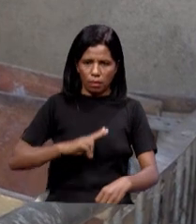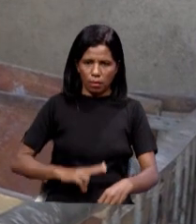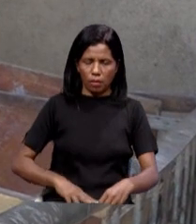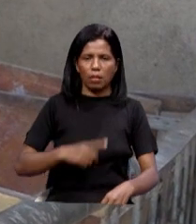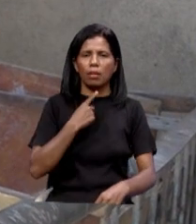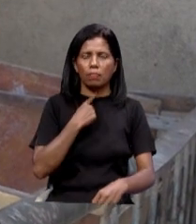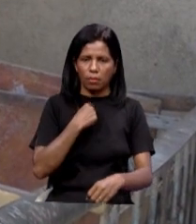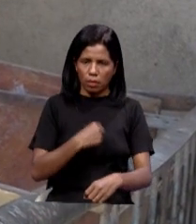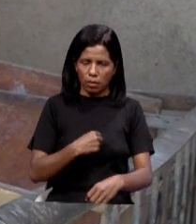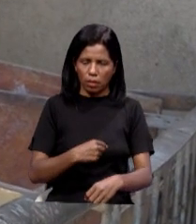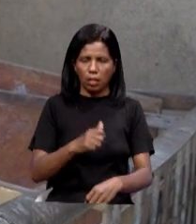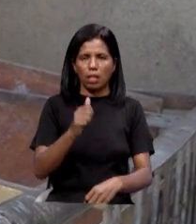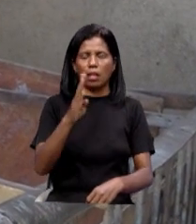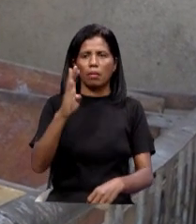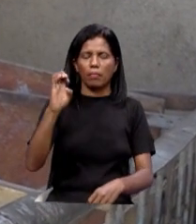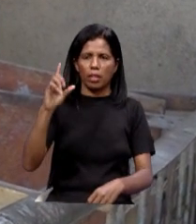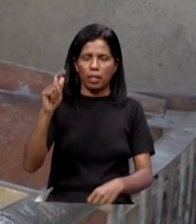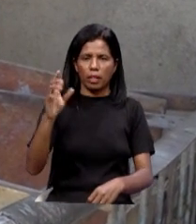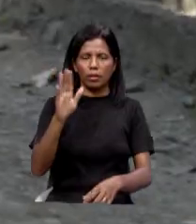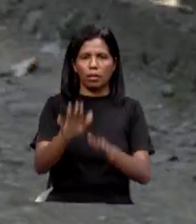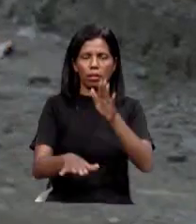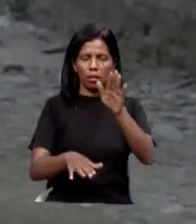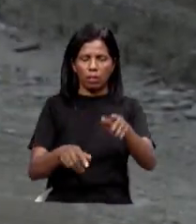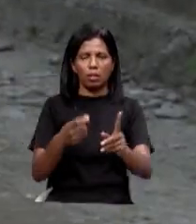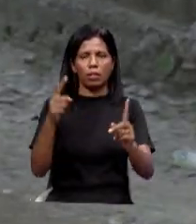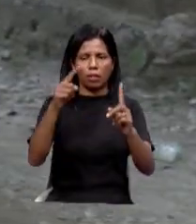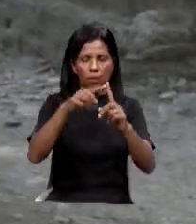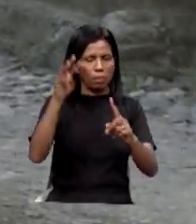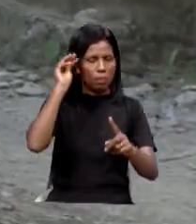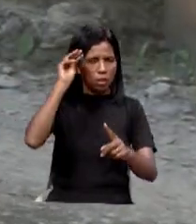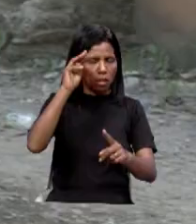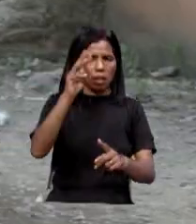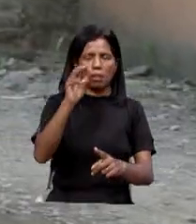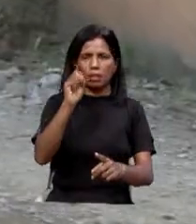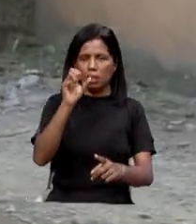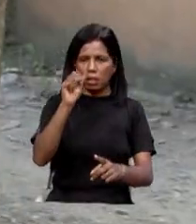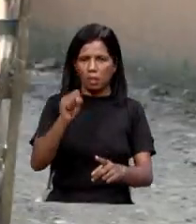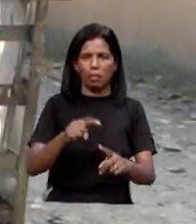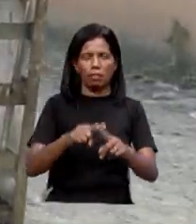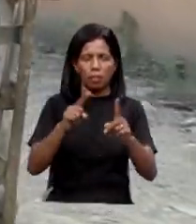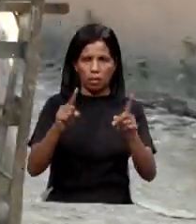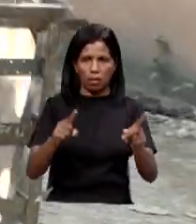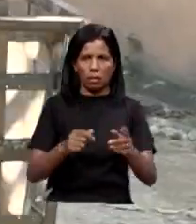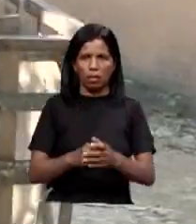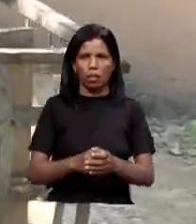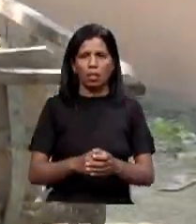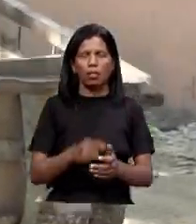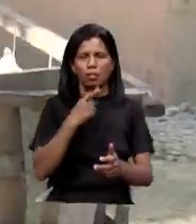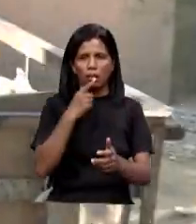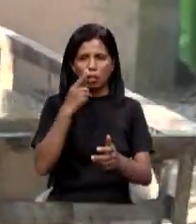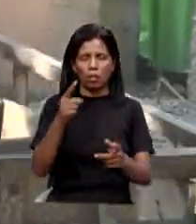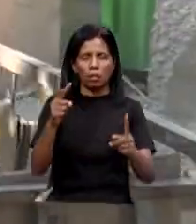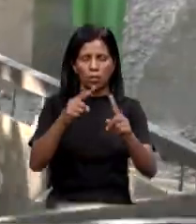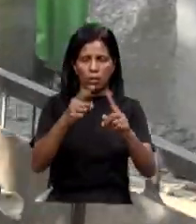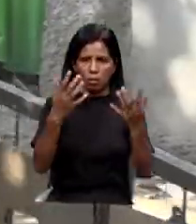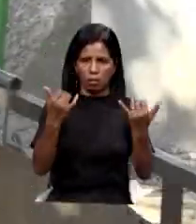hamro Alberto la o ain to ba ministeru solidaridade mai be amang idene considera to ohin